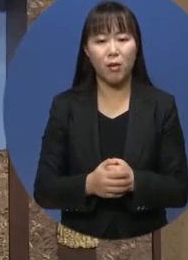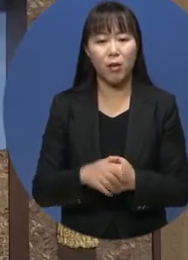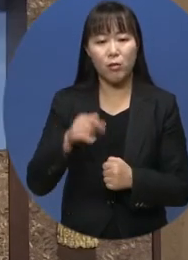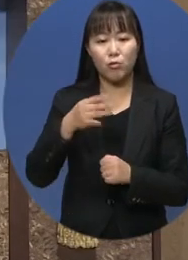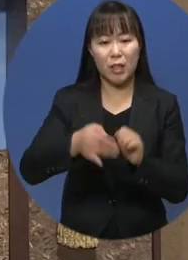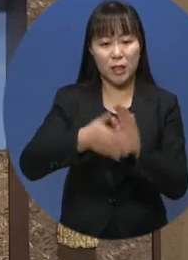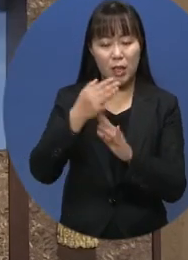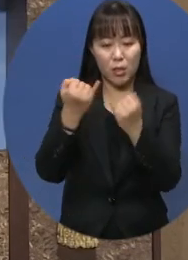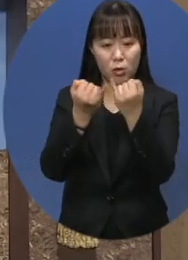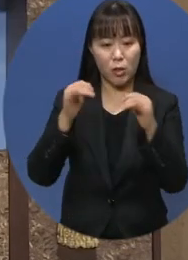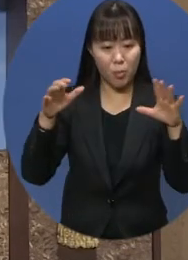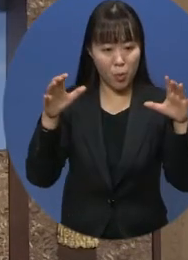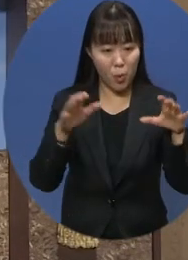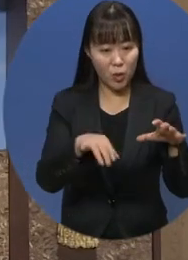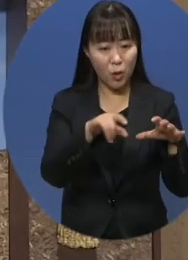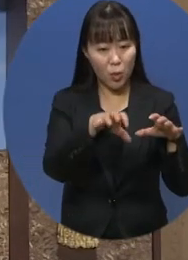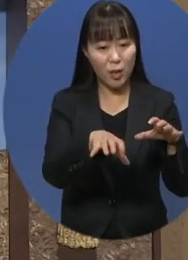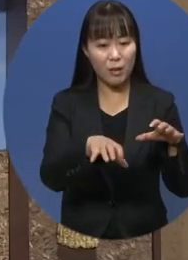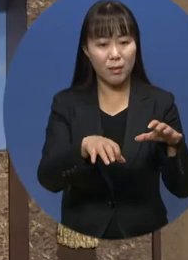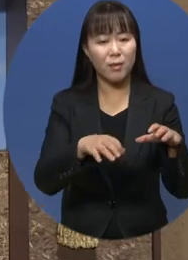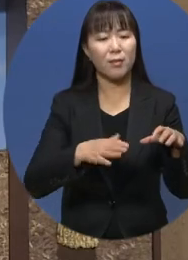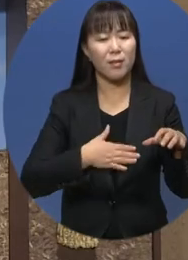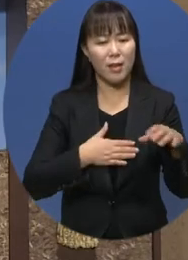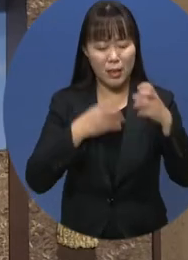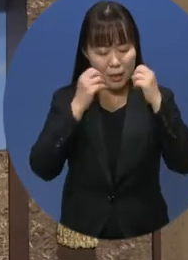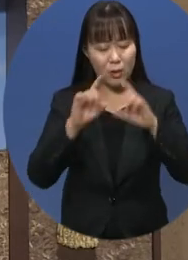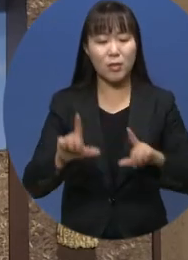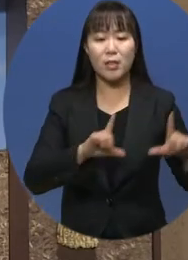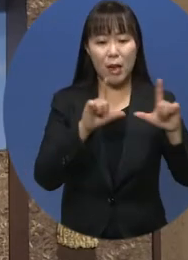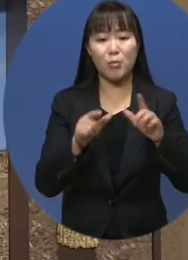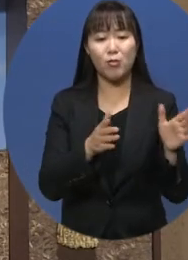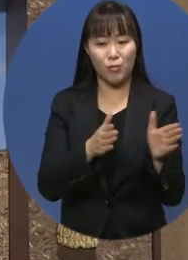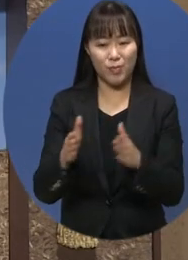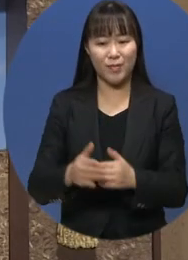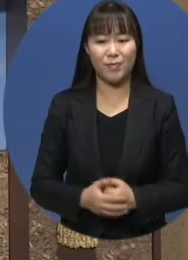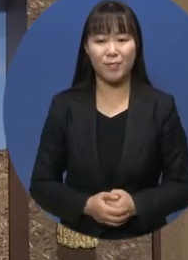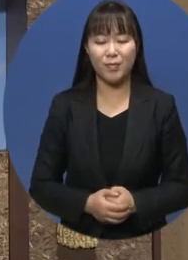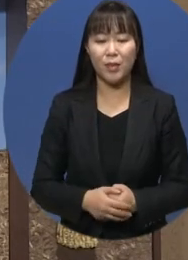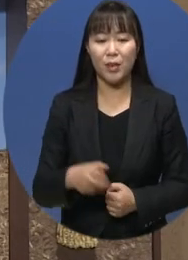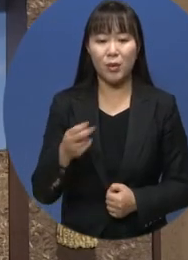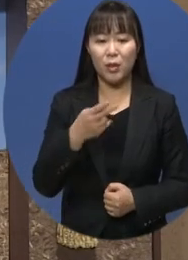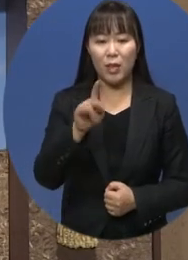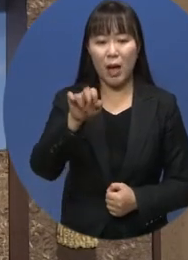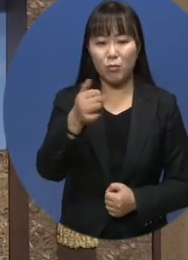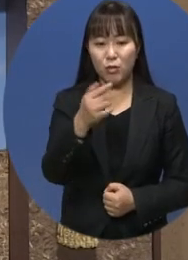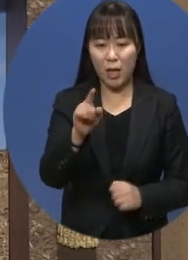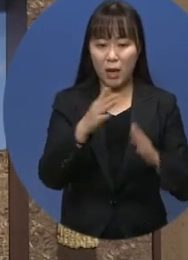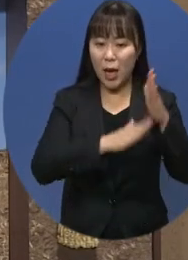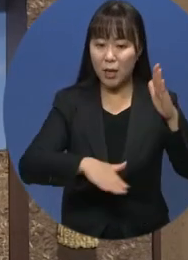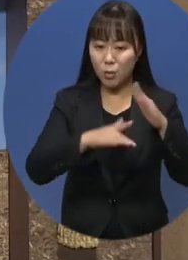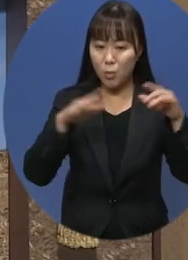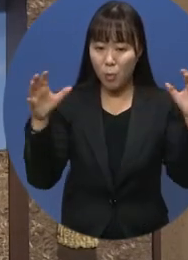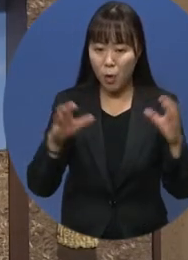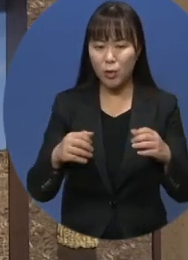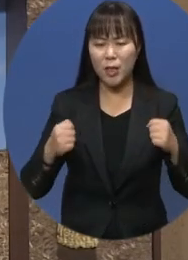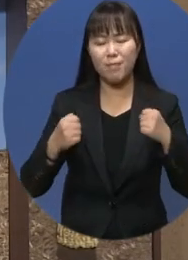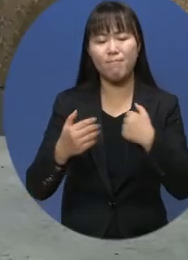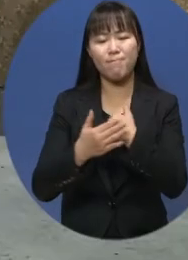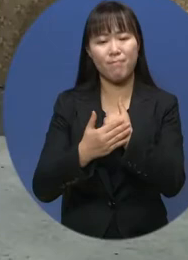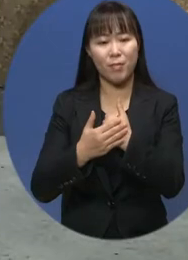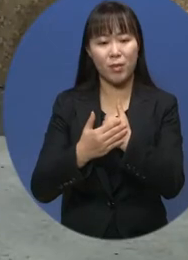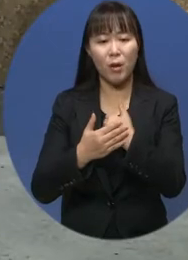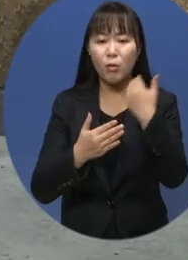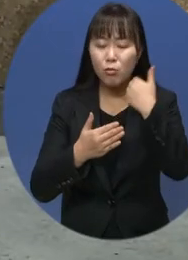리즈 여성들이 모여서 거기에서 자기의 새로운 삶을 도 준비하는 거예 또 다문화가정 들도 모여서 거기도 힘을 받고 4 그